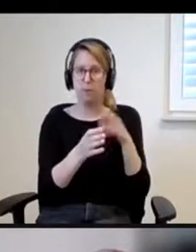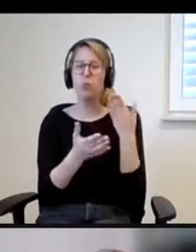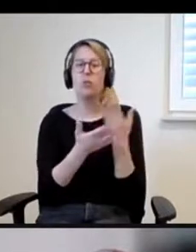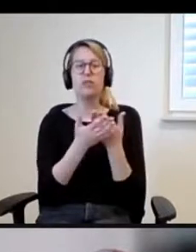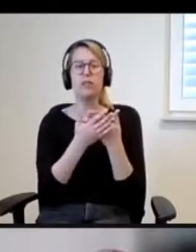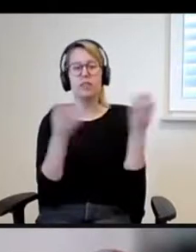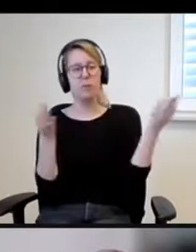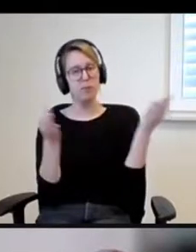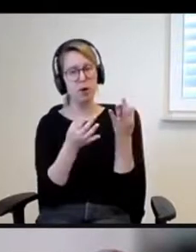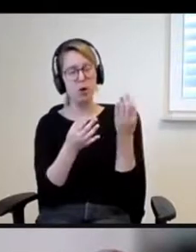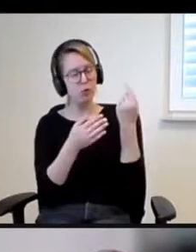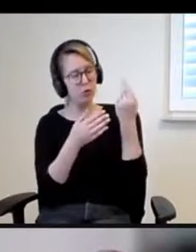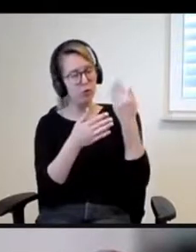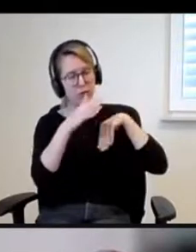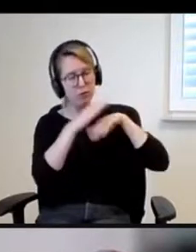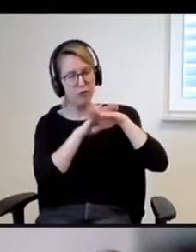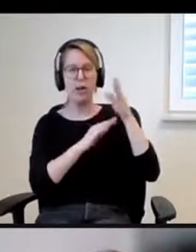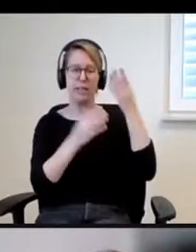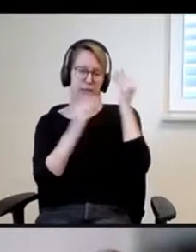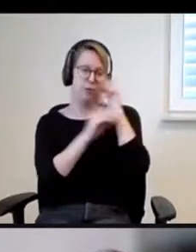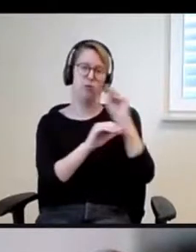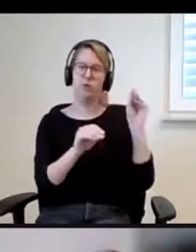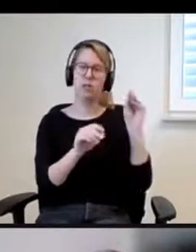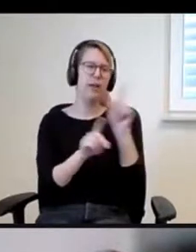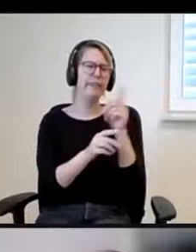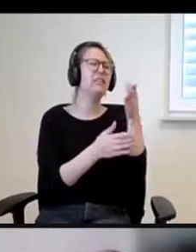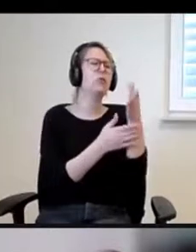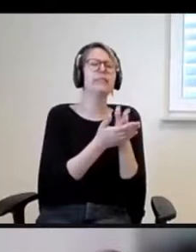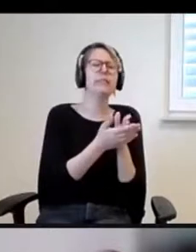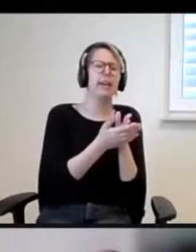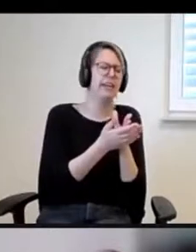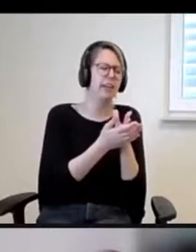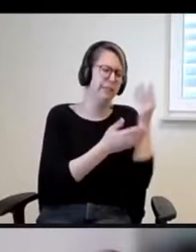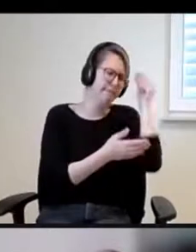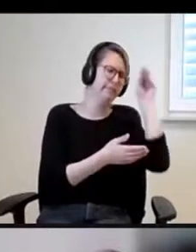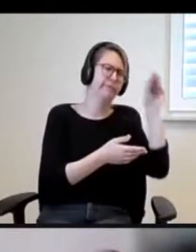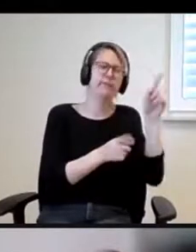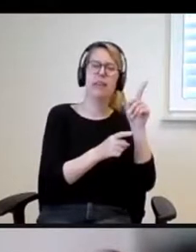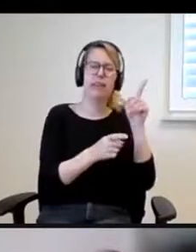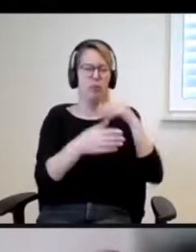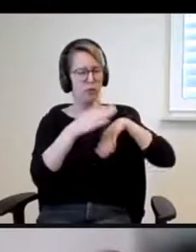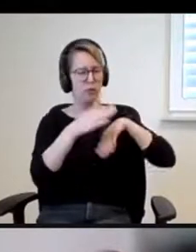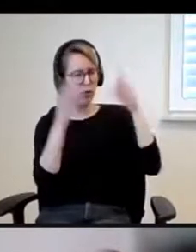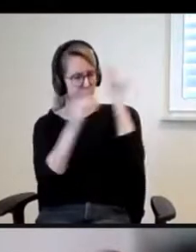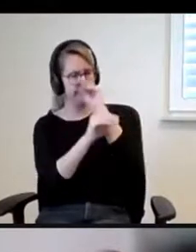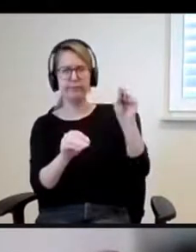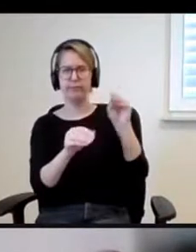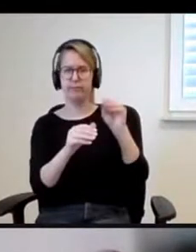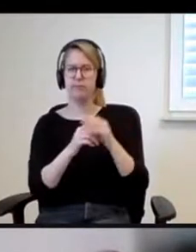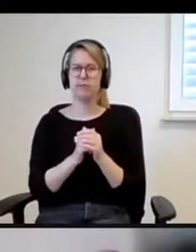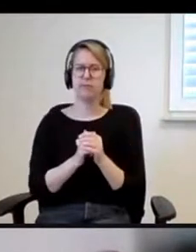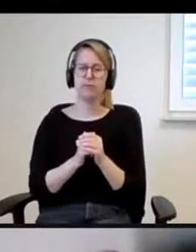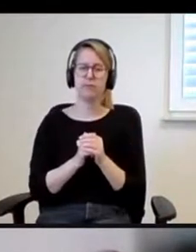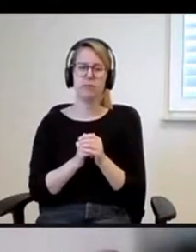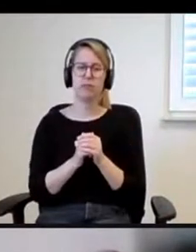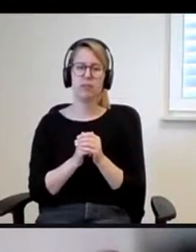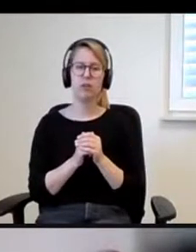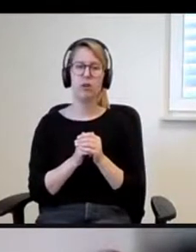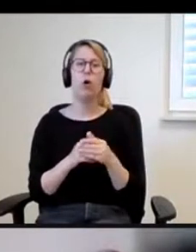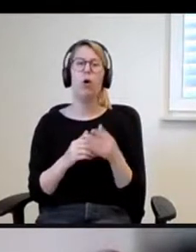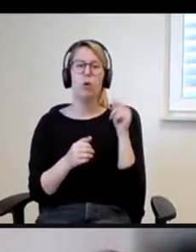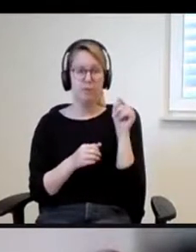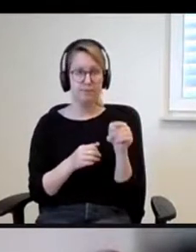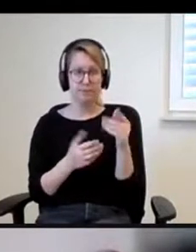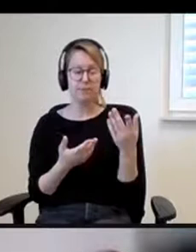pas uniquement ce qui concerne son handicap. Et je crois que ça, c'est quelque chose aussi, un respect des personnes dans leur